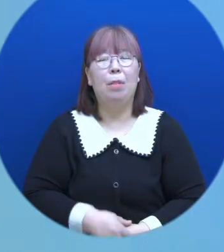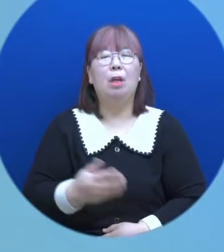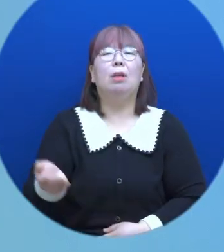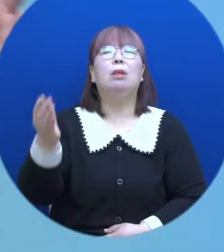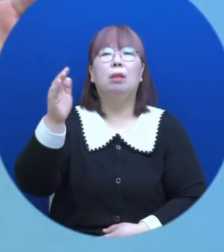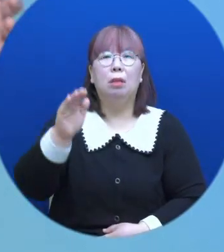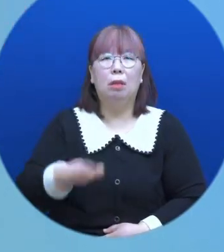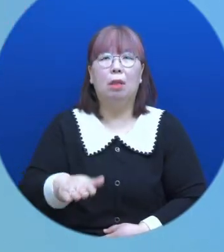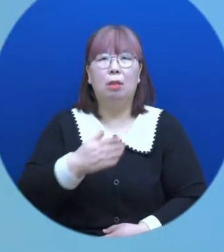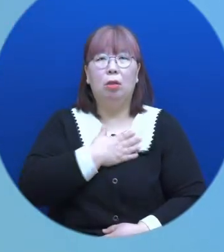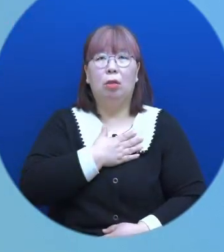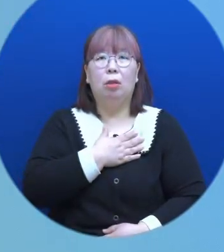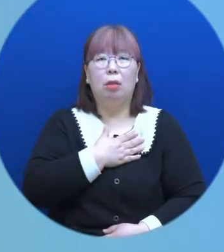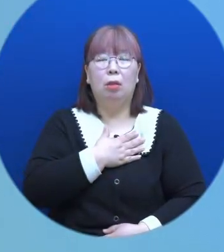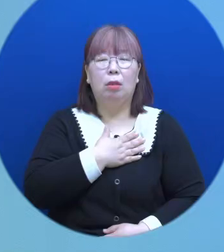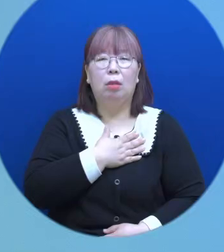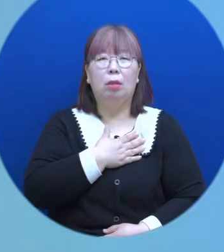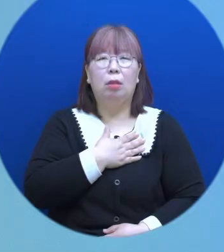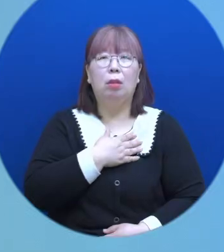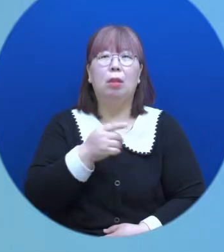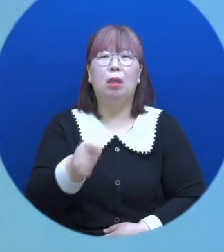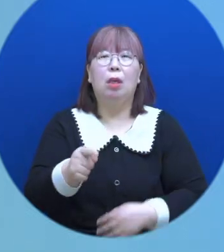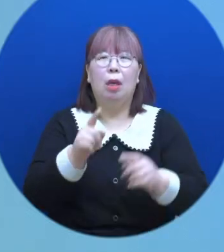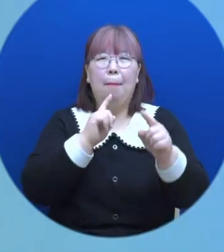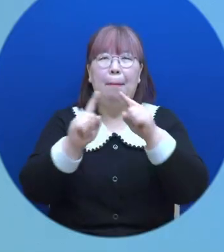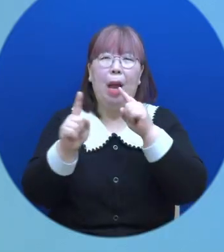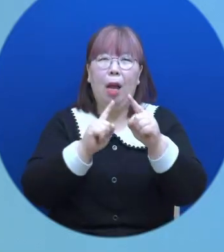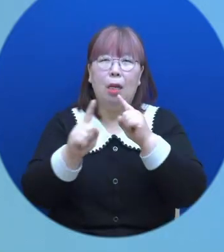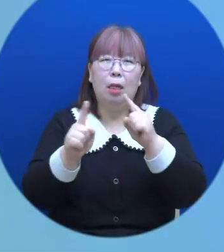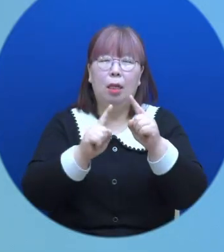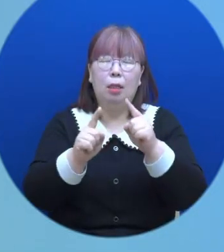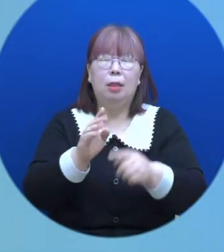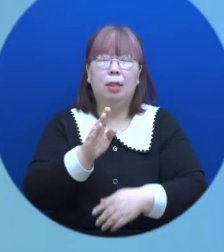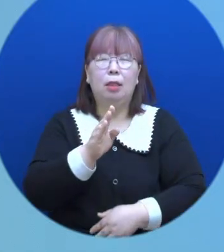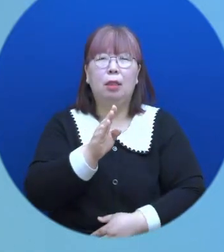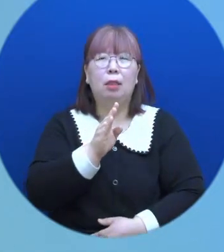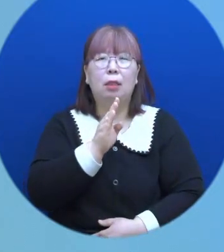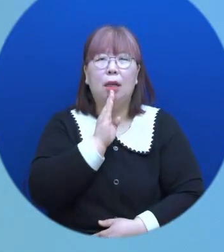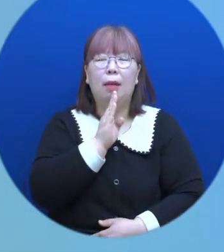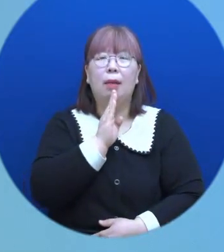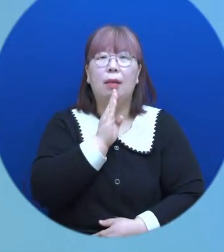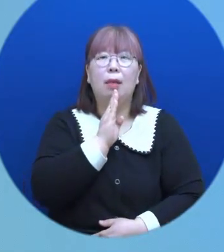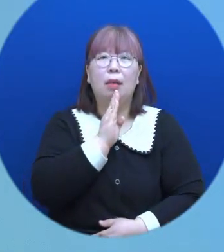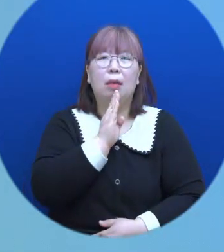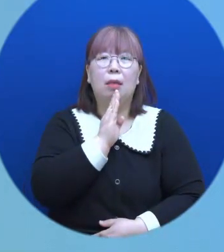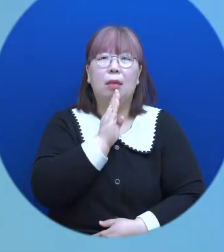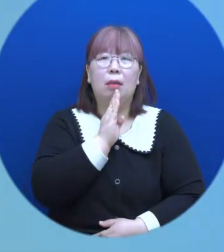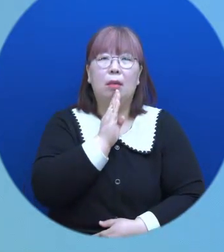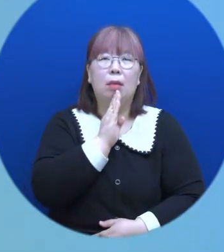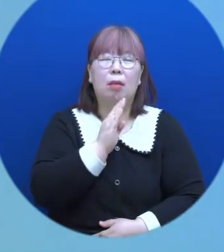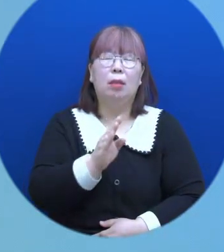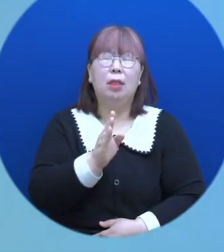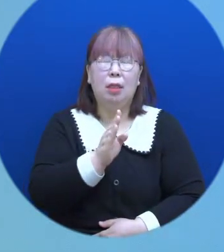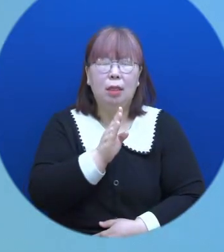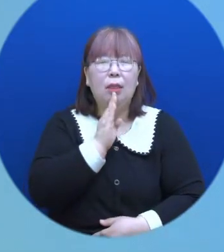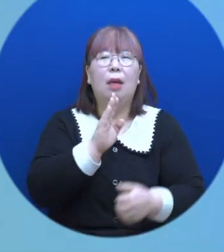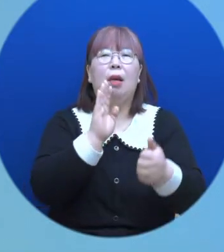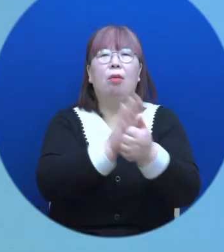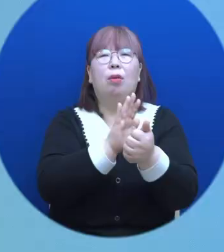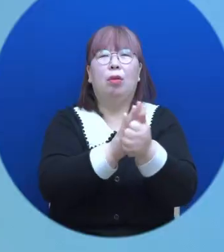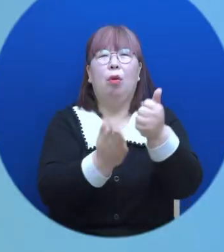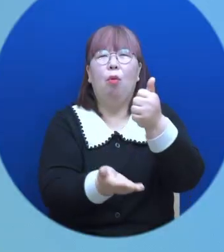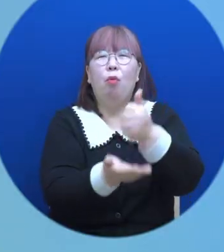그런데 저는 이 말씀 자체가 상상할 수 없는 격려, 상상할 수 없는